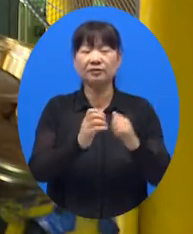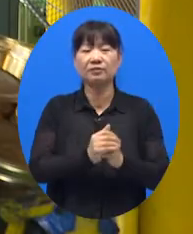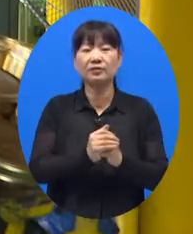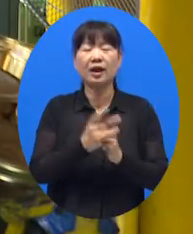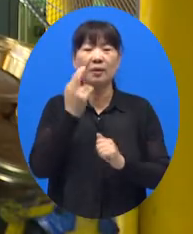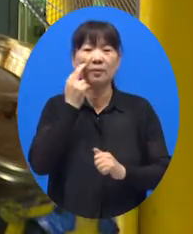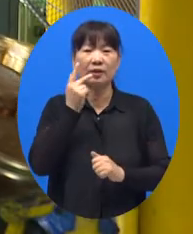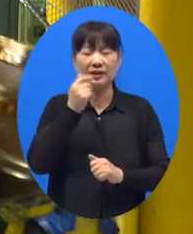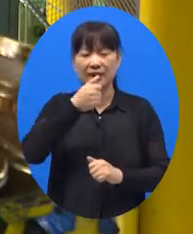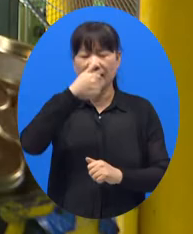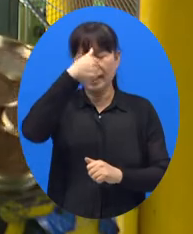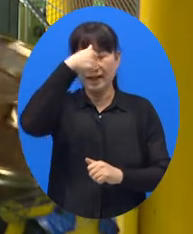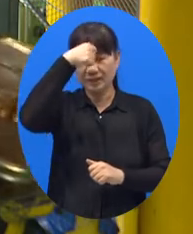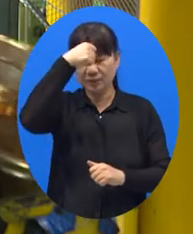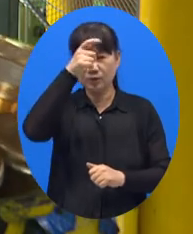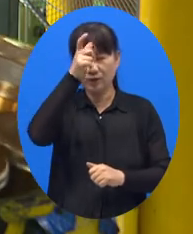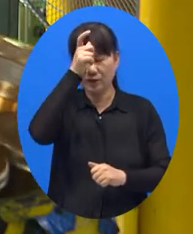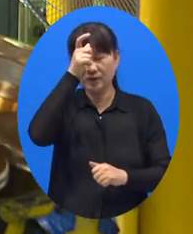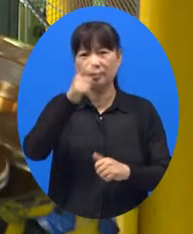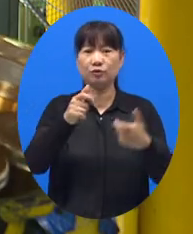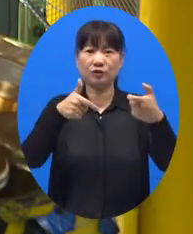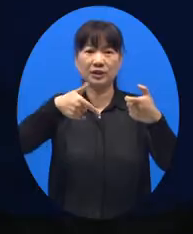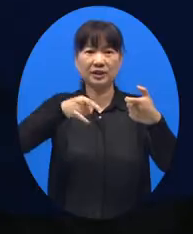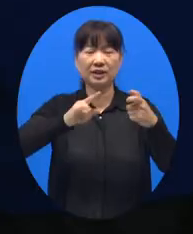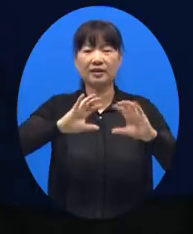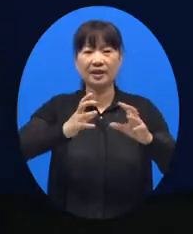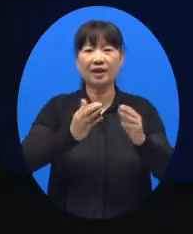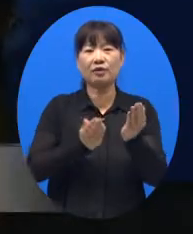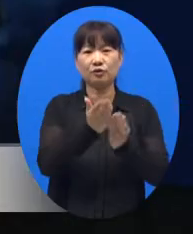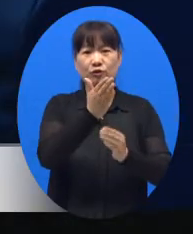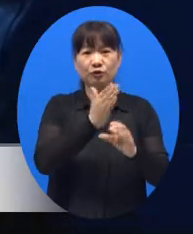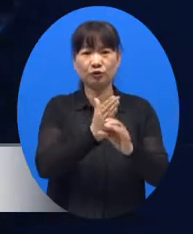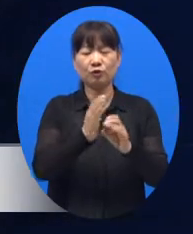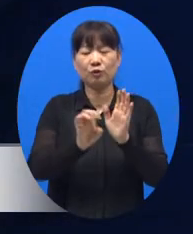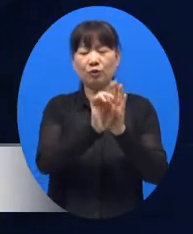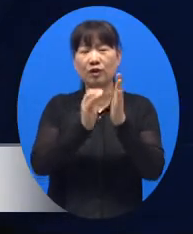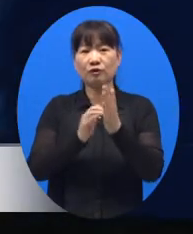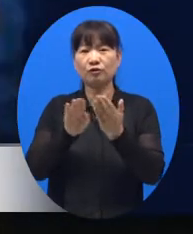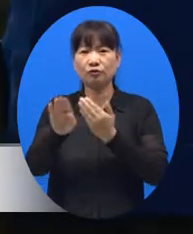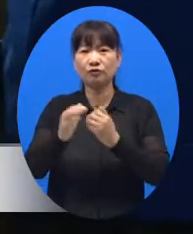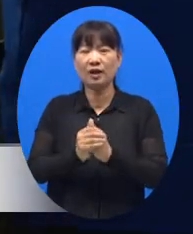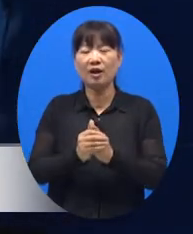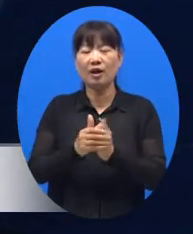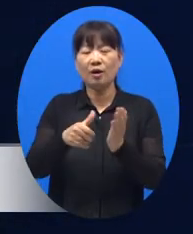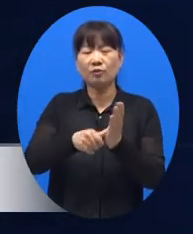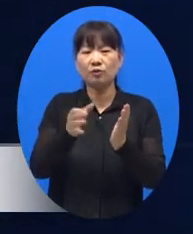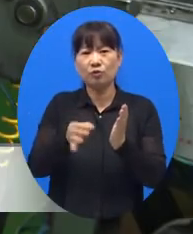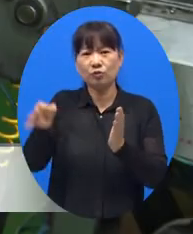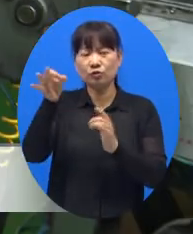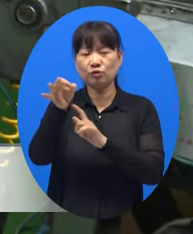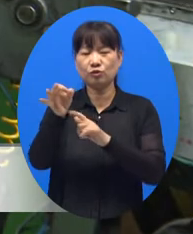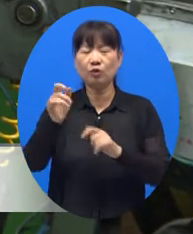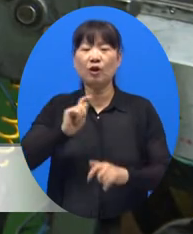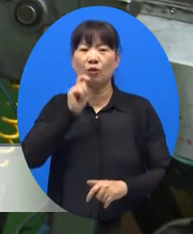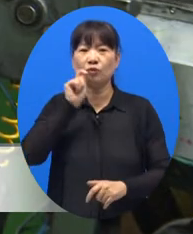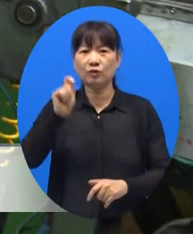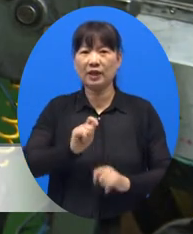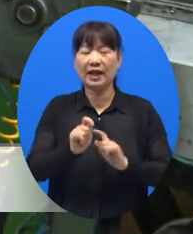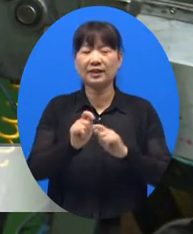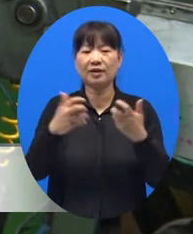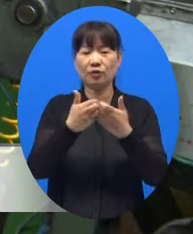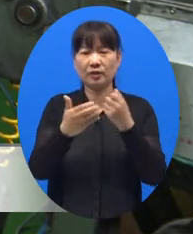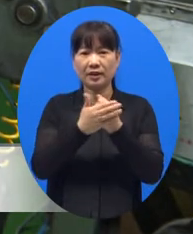등 60여 개국으로 수출하고 있습니다. 코로나19 이후 물류비 상승에 우크라이나 사태까지